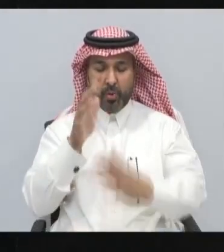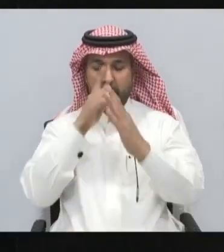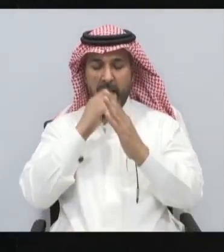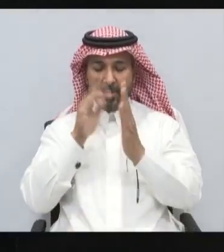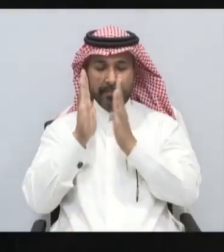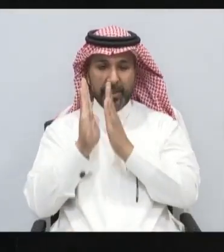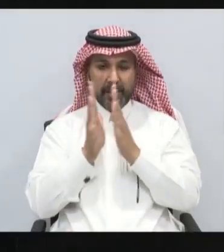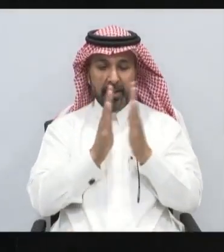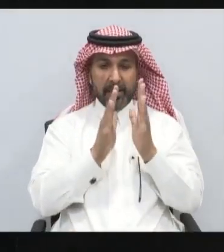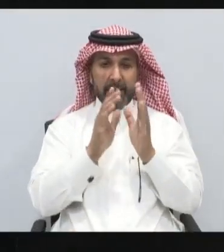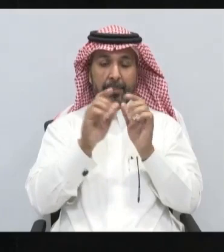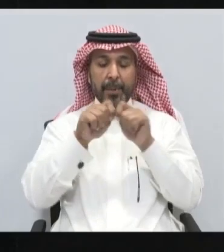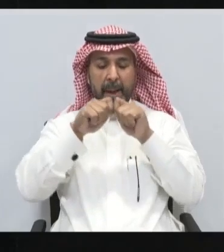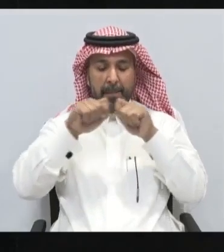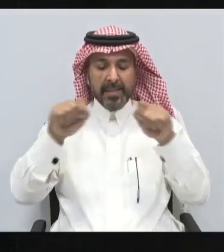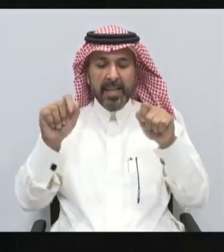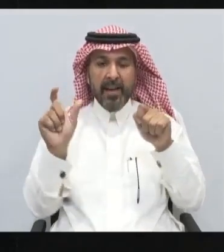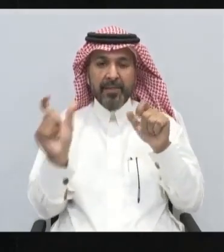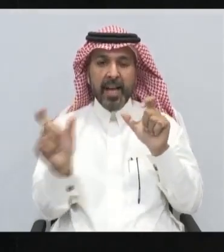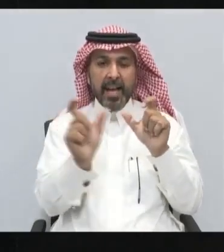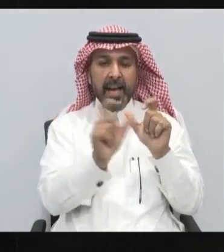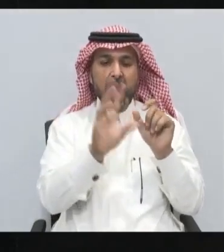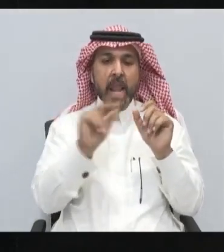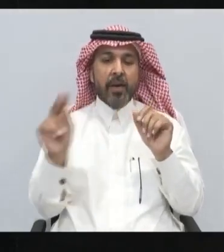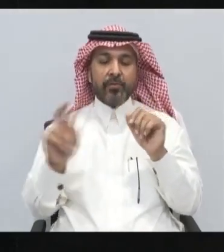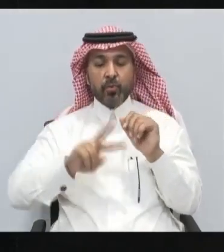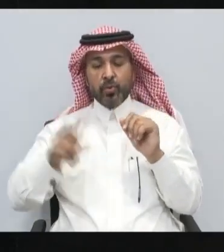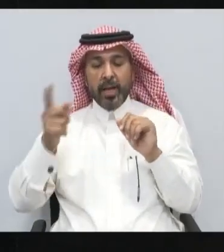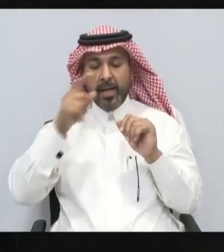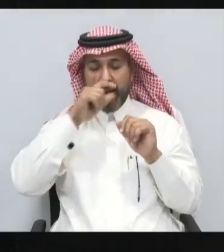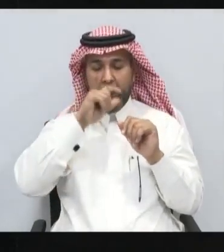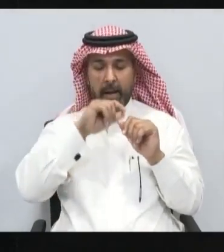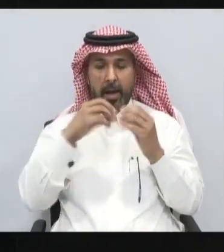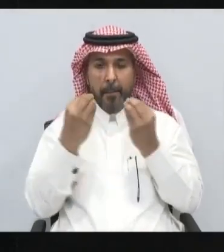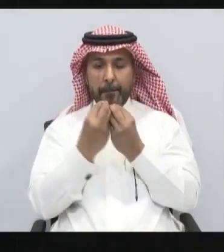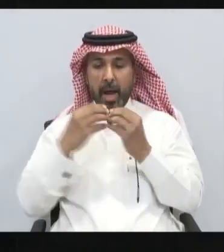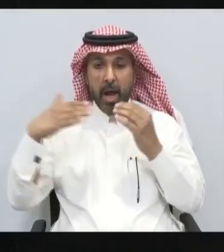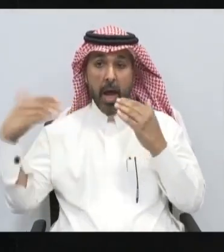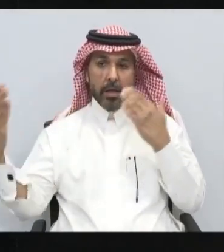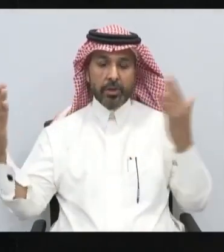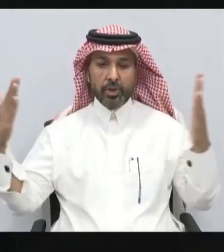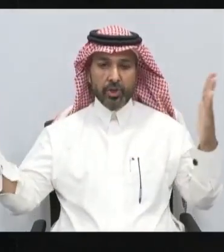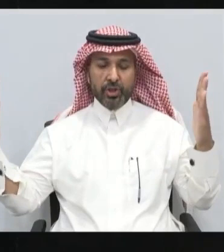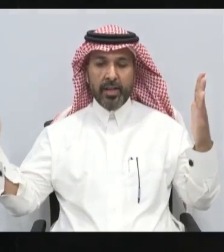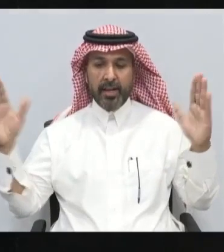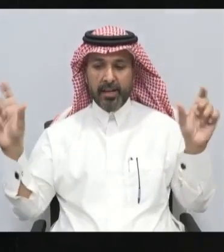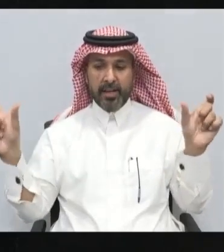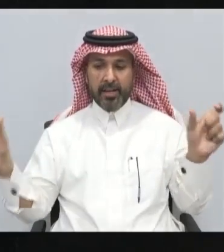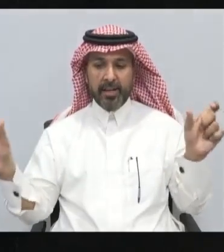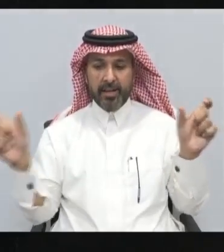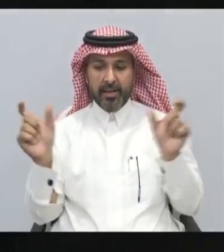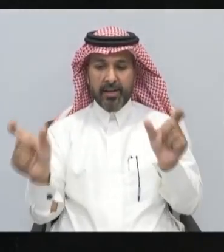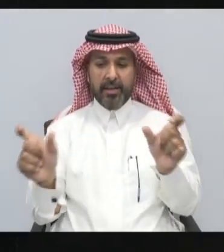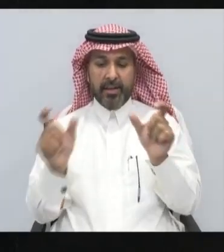متساويه وايضا المسافه بين الاولى والجدار والاخيره والجدار نفس المسافات اللي بين